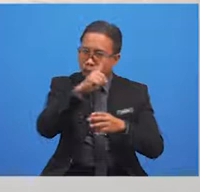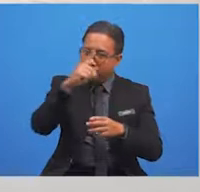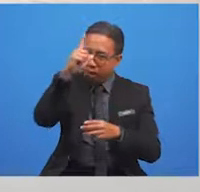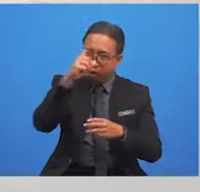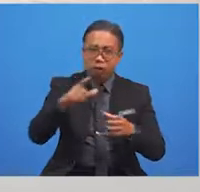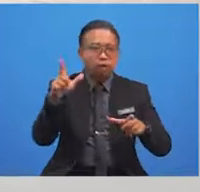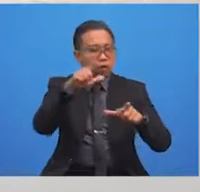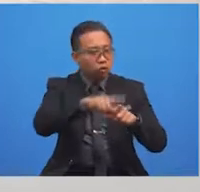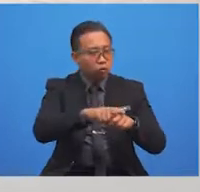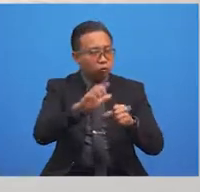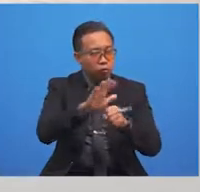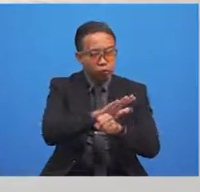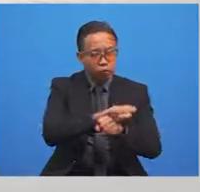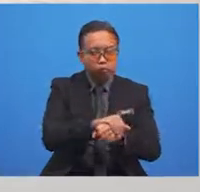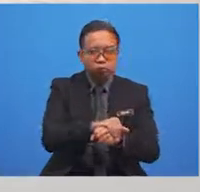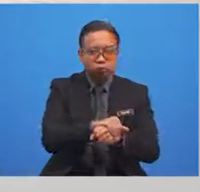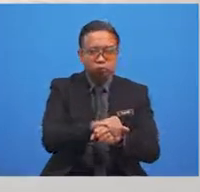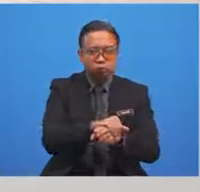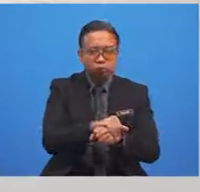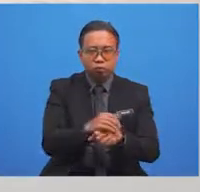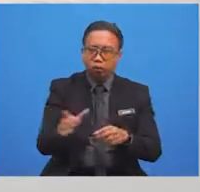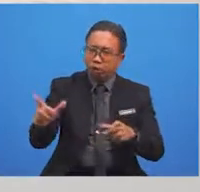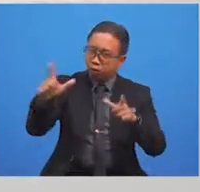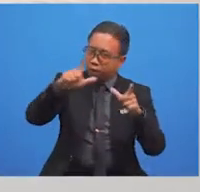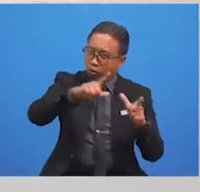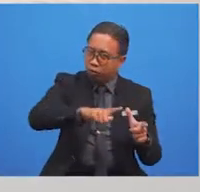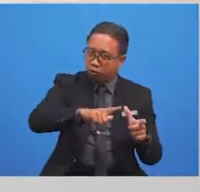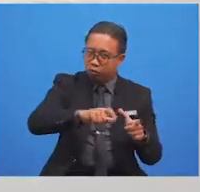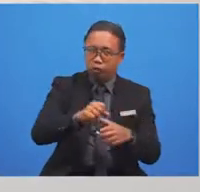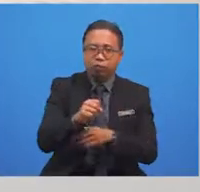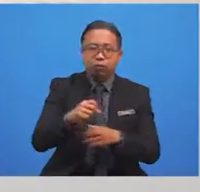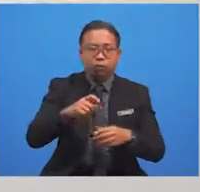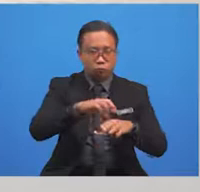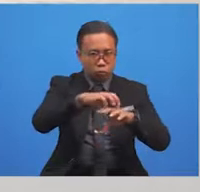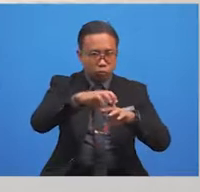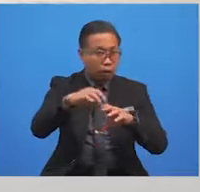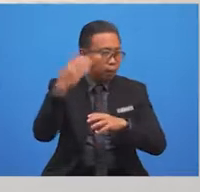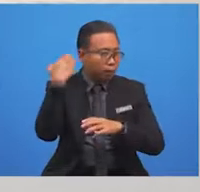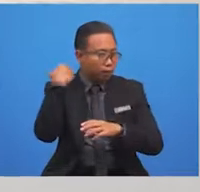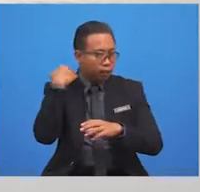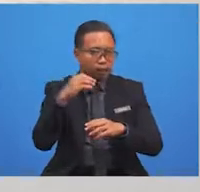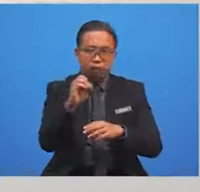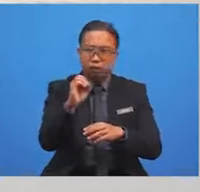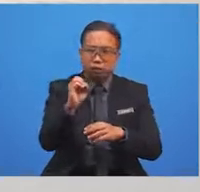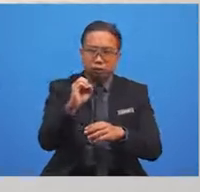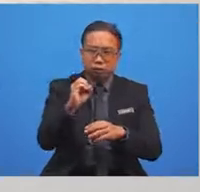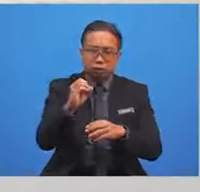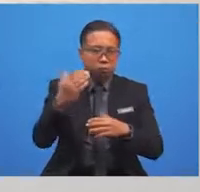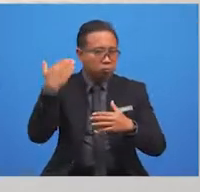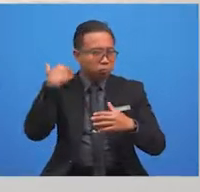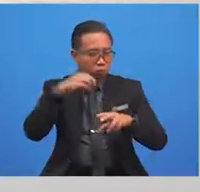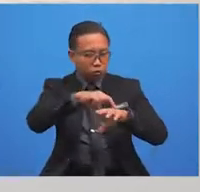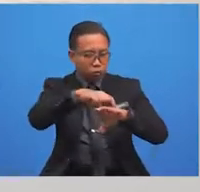sepenuhnya atau yang dilindungi vertebrata atau invertebrata,